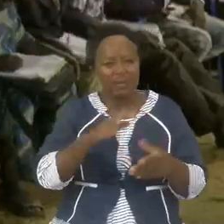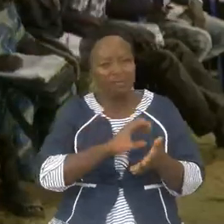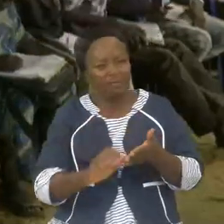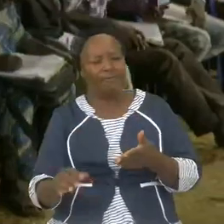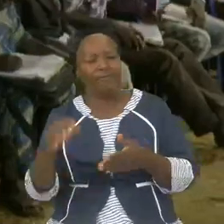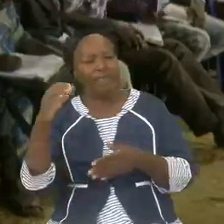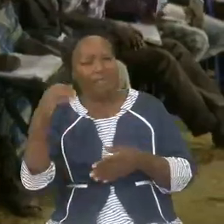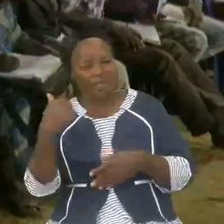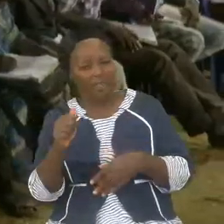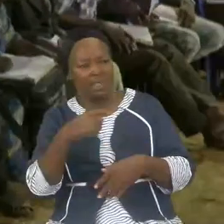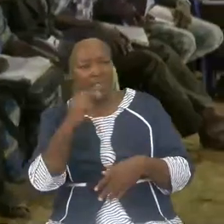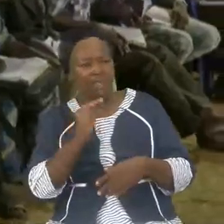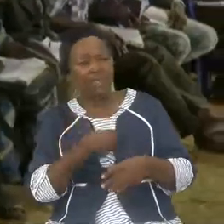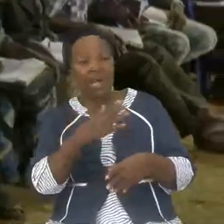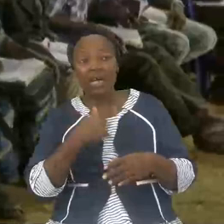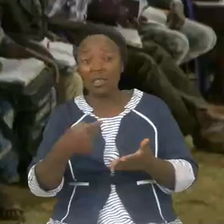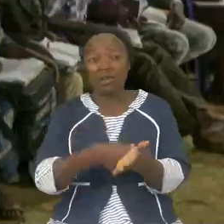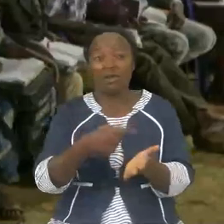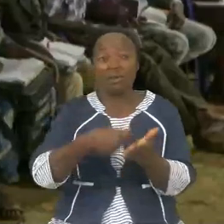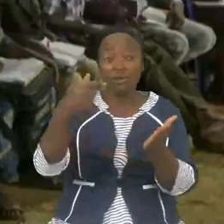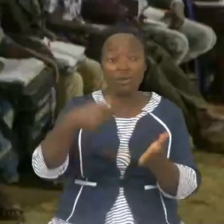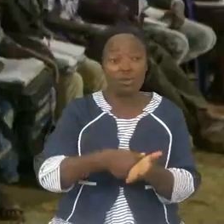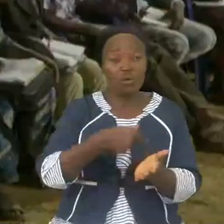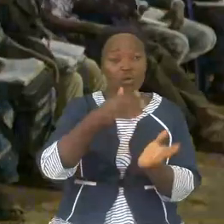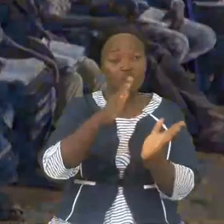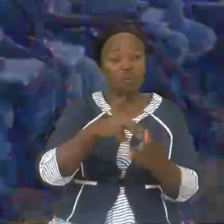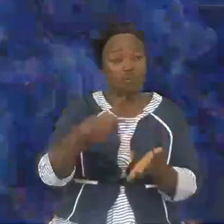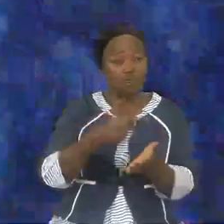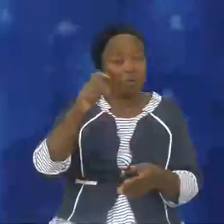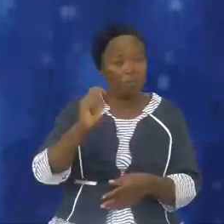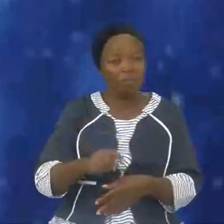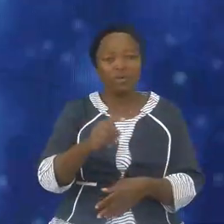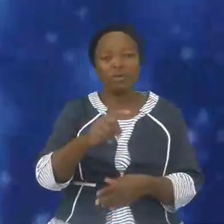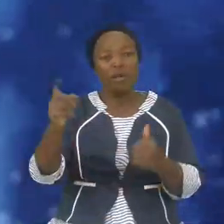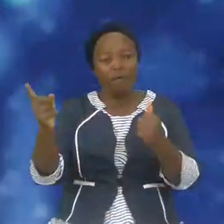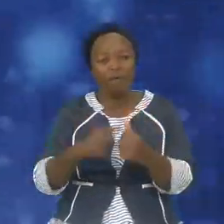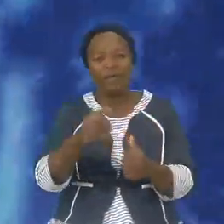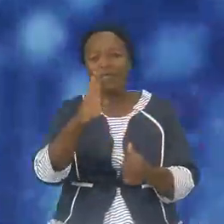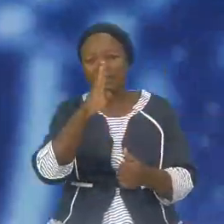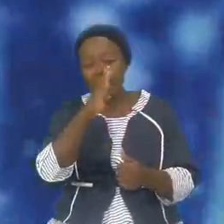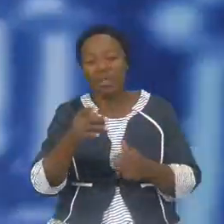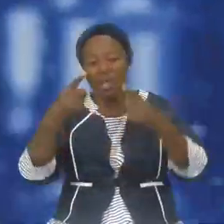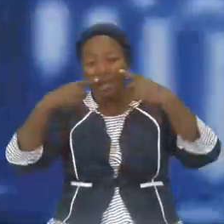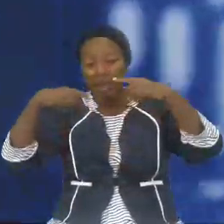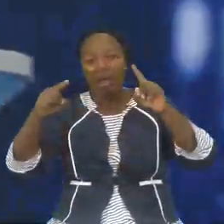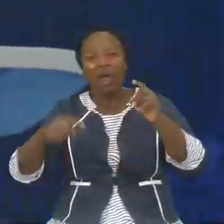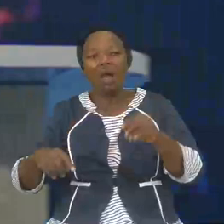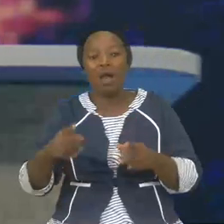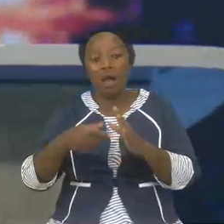être délivré de cela? Et le verset 10 nous dit, il faut premièrement que la bonne nouvelle soit prêchée à toutes les